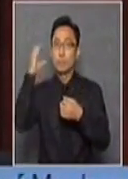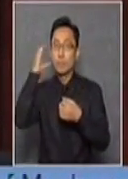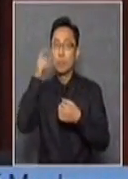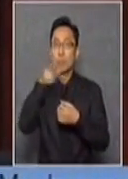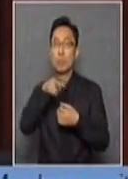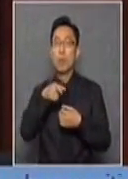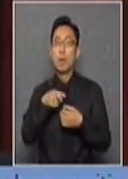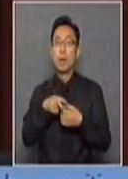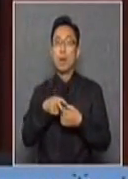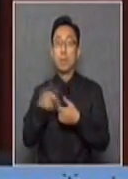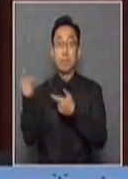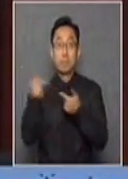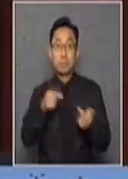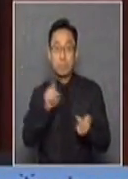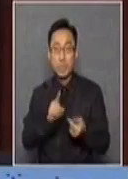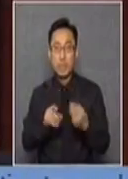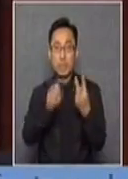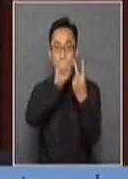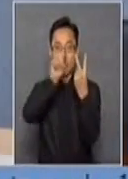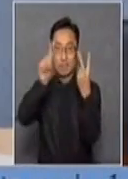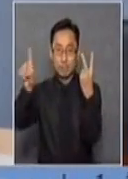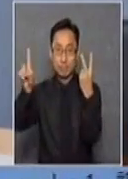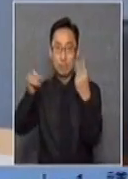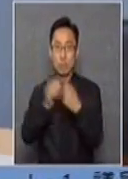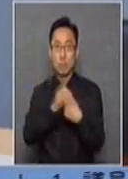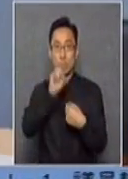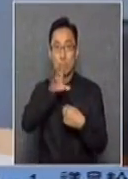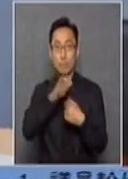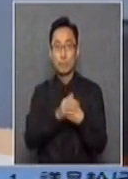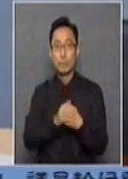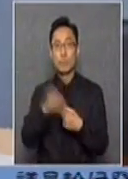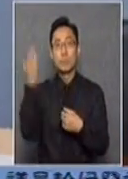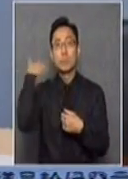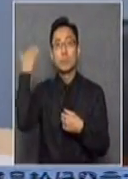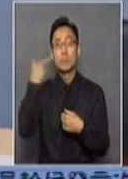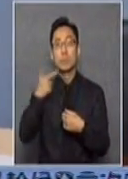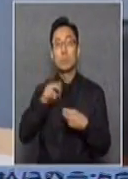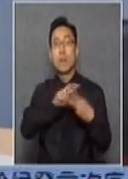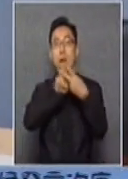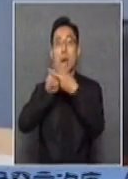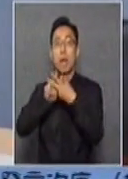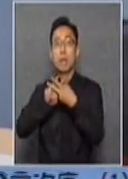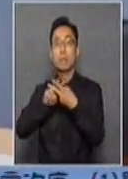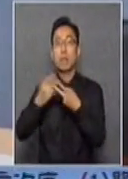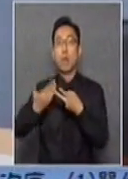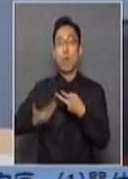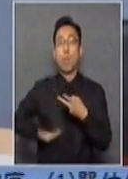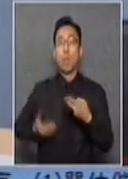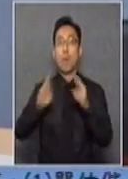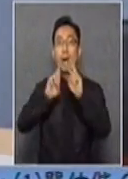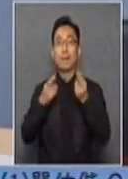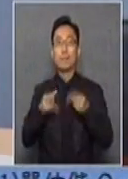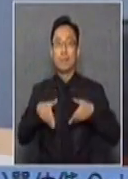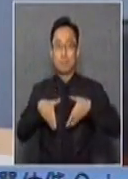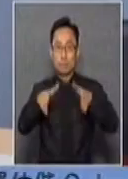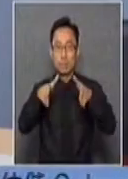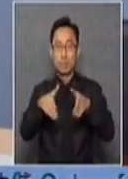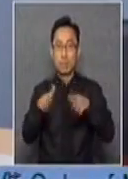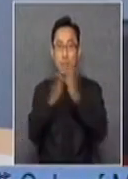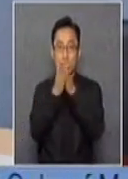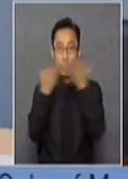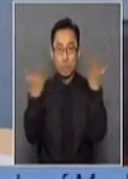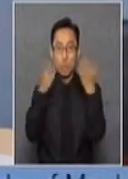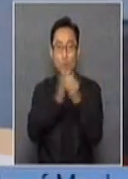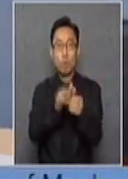就說在2011年說啦，早前亞洲華爾街日報及美國華爾街日報均呼籲香港政府